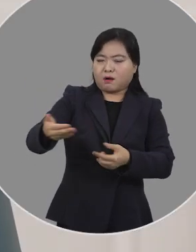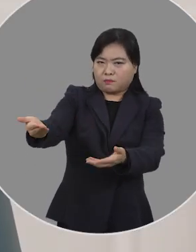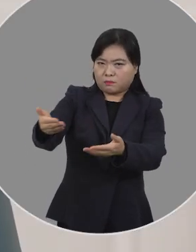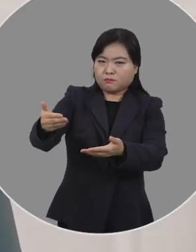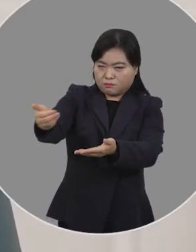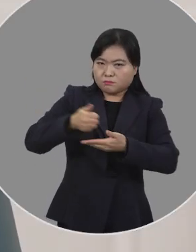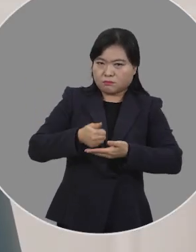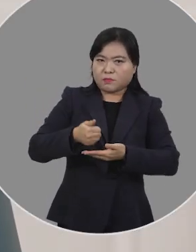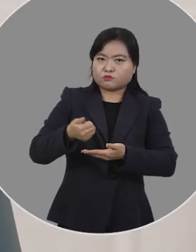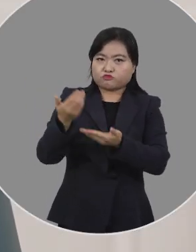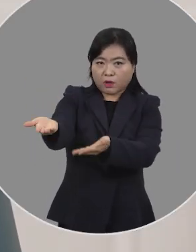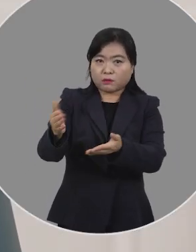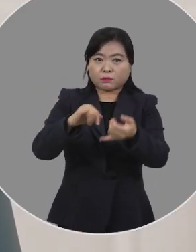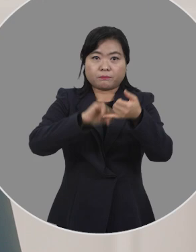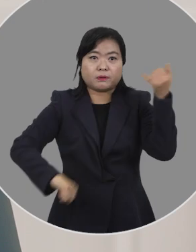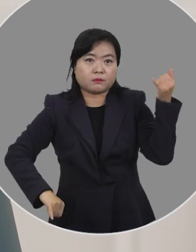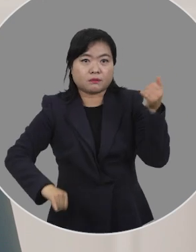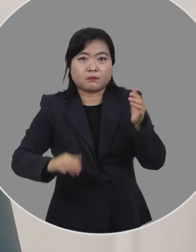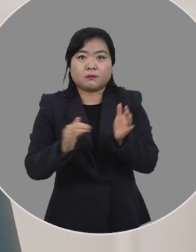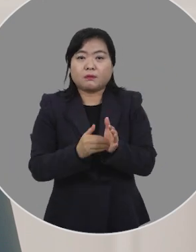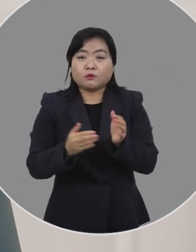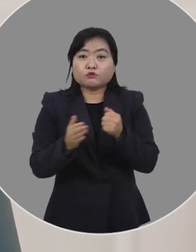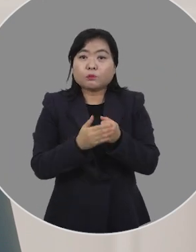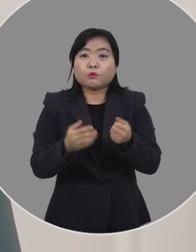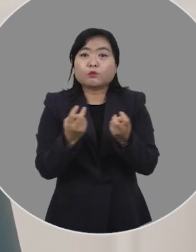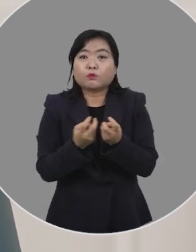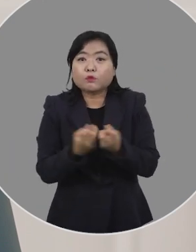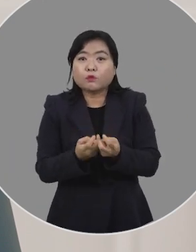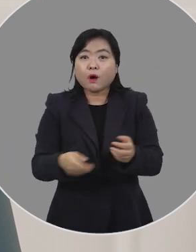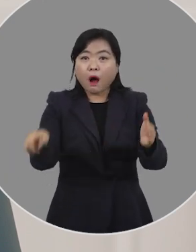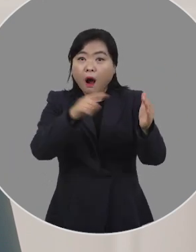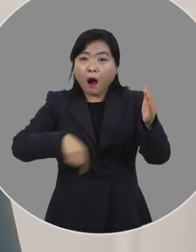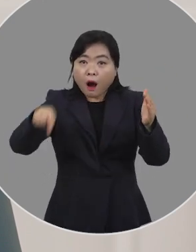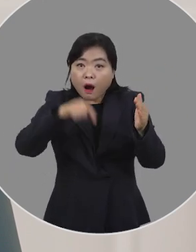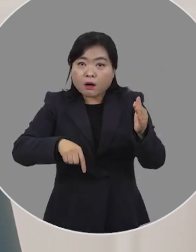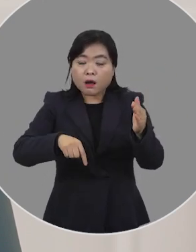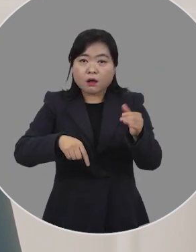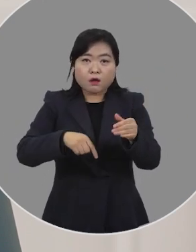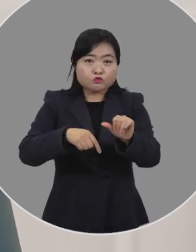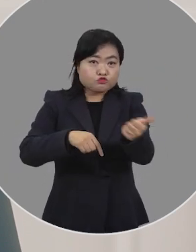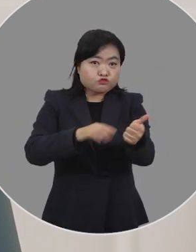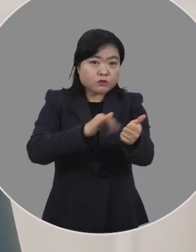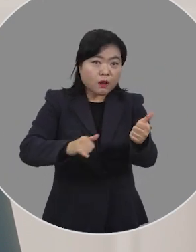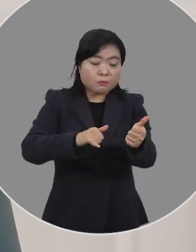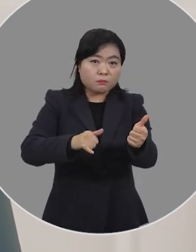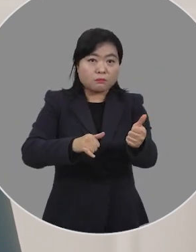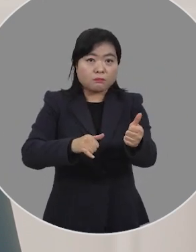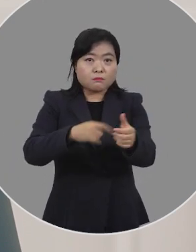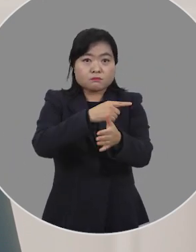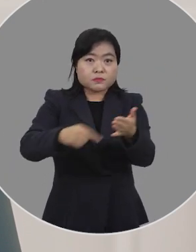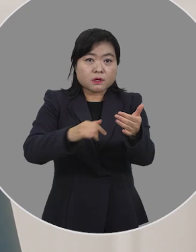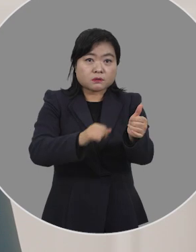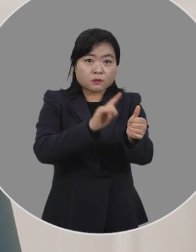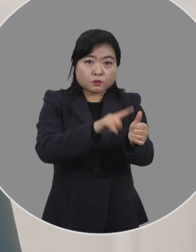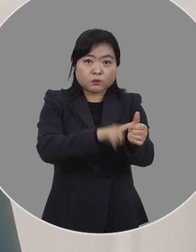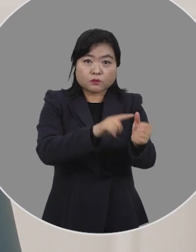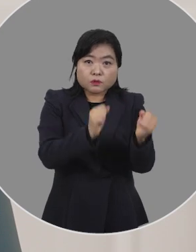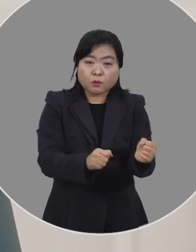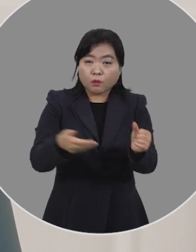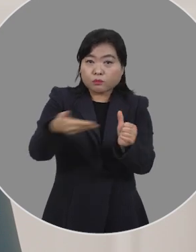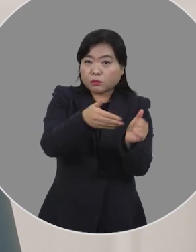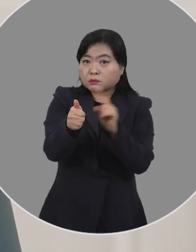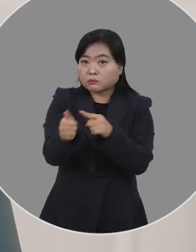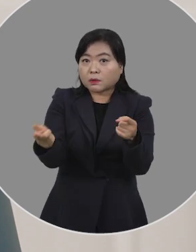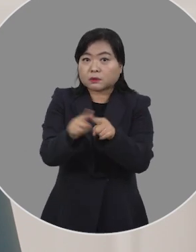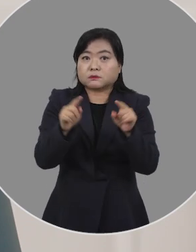해주겠다. 약속했는데 안 지켰어요. 그러다 보니까 가해자도 거기 있고 희생자 유가족도 거기 있고 하다